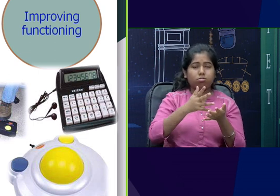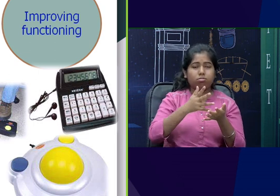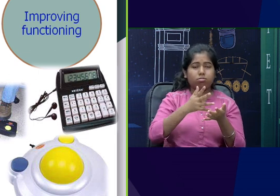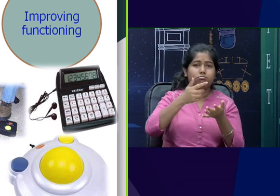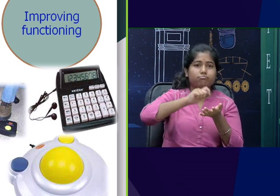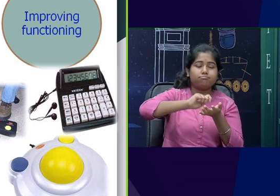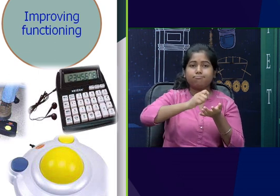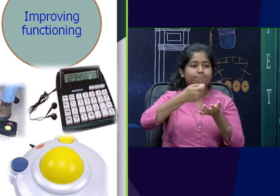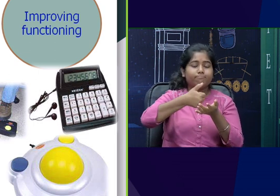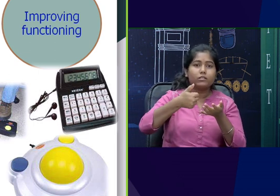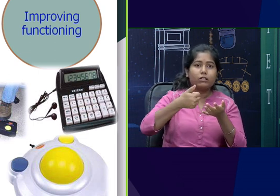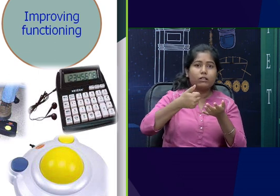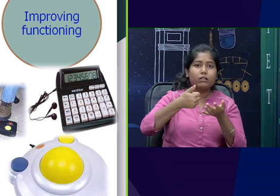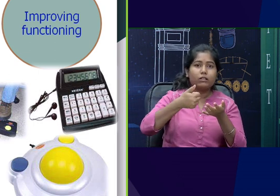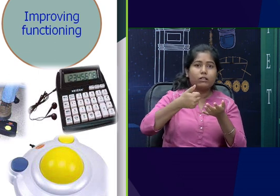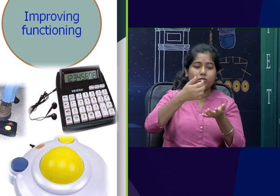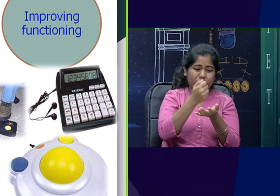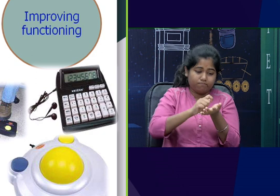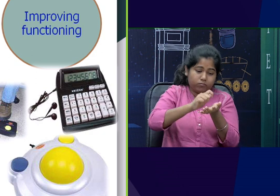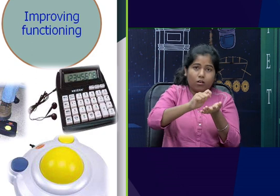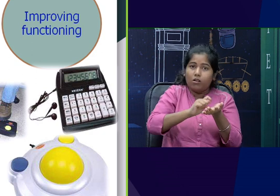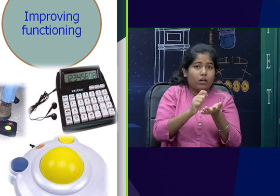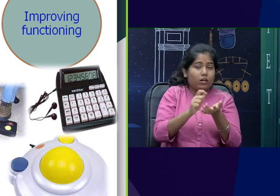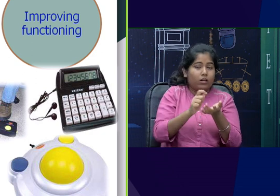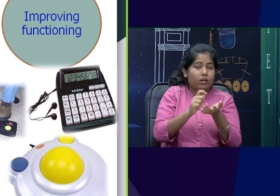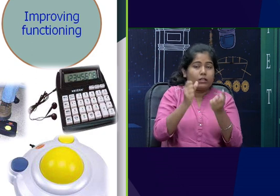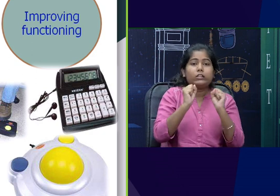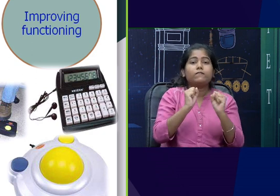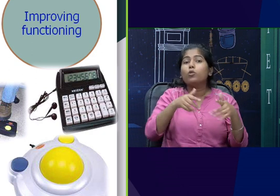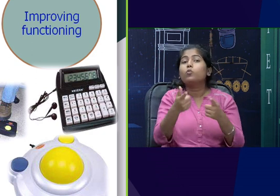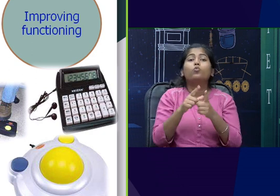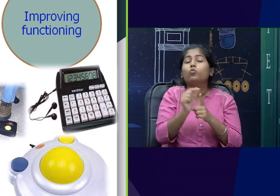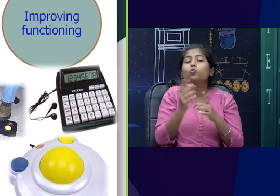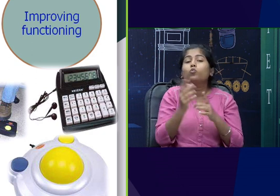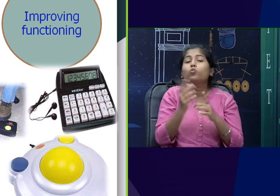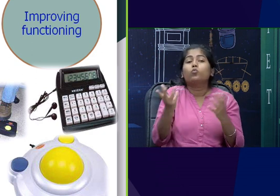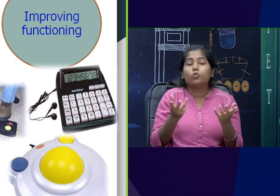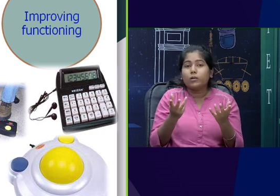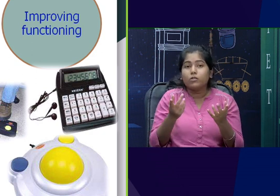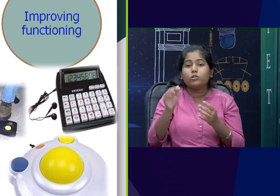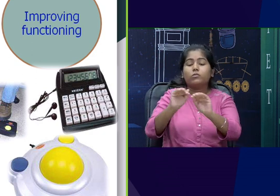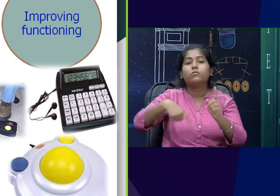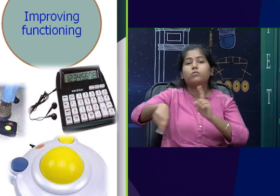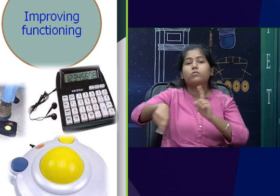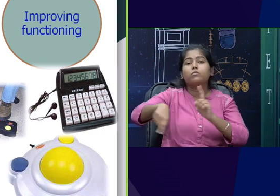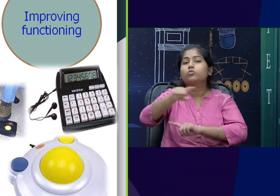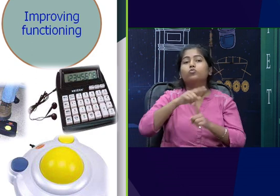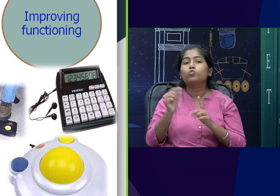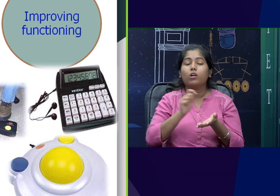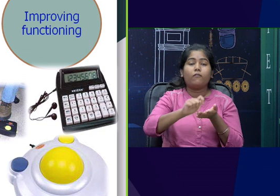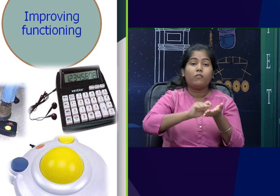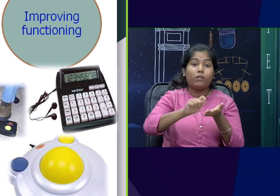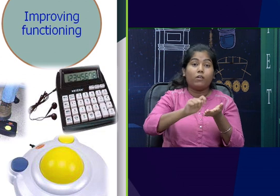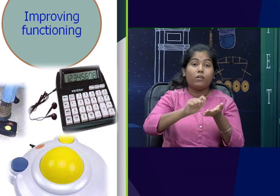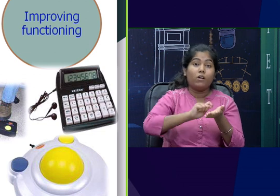उसका जो पेन पकड़ने की शेप में नहीं है, तो उस परिस्थिति में क्या होगा? उस परिस्थिति में जो राइटिंग का टास्क है वो